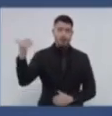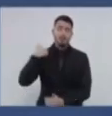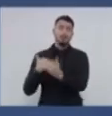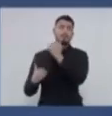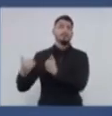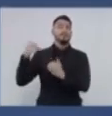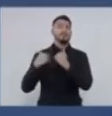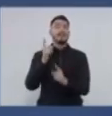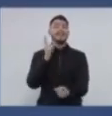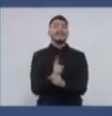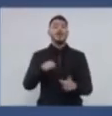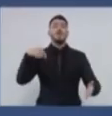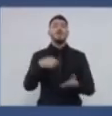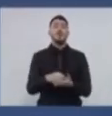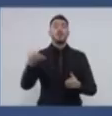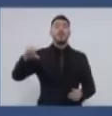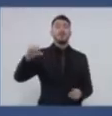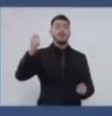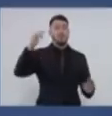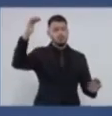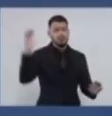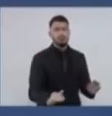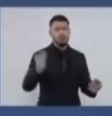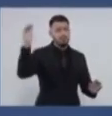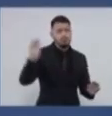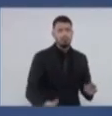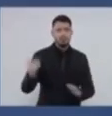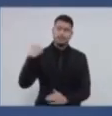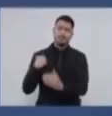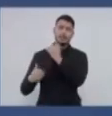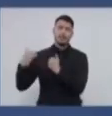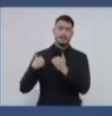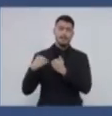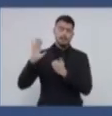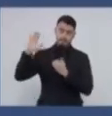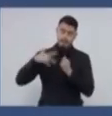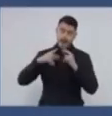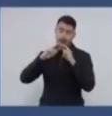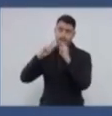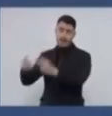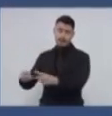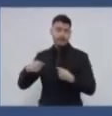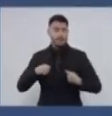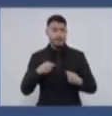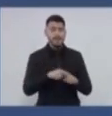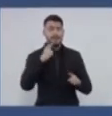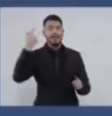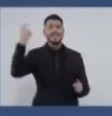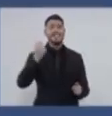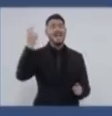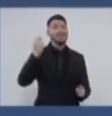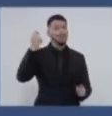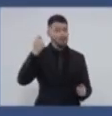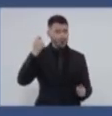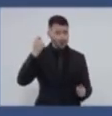κατανάλωσης των καυσίμων η απάντησή μας είναι ότι προτιμούμε με τα ίδια χρήματα να βοηθήσουμε τους χαμηλοσυνταξιούχους τις οικογένειες